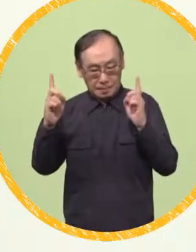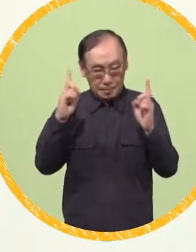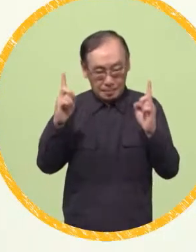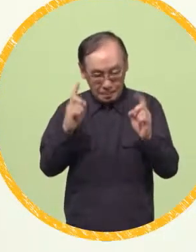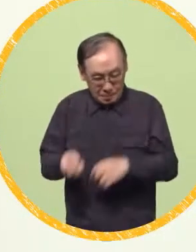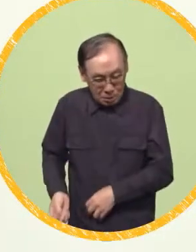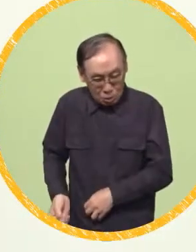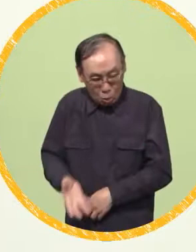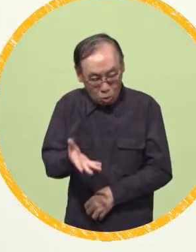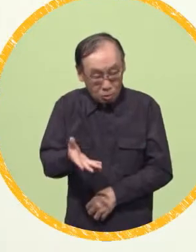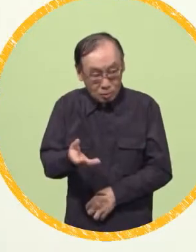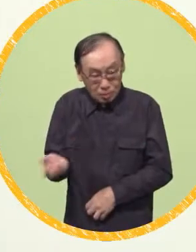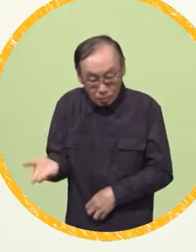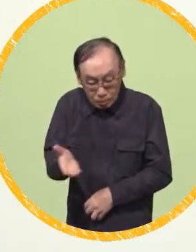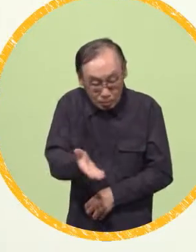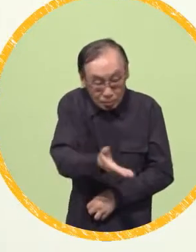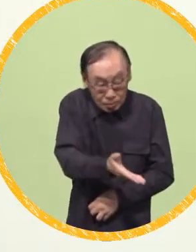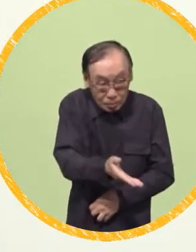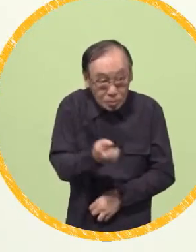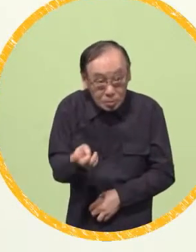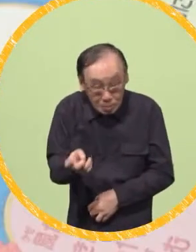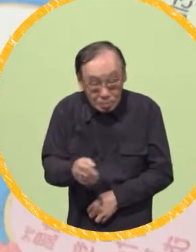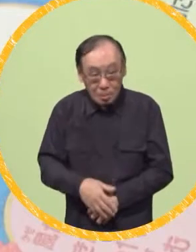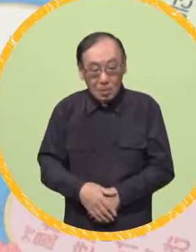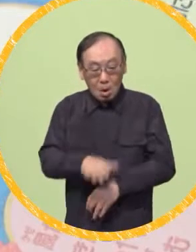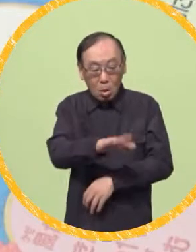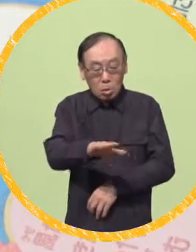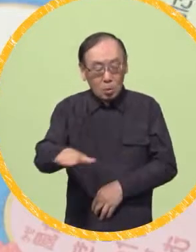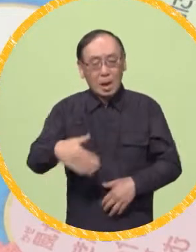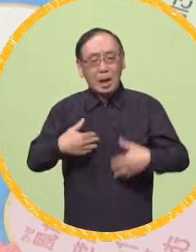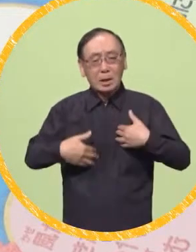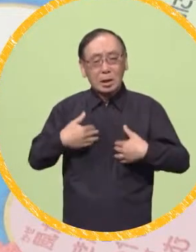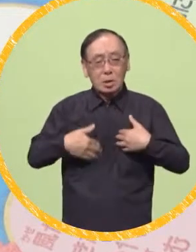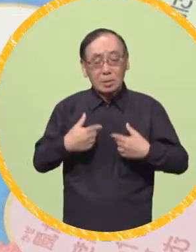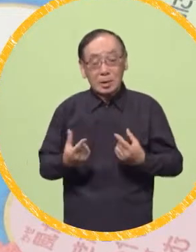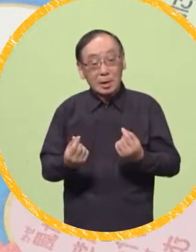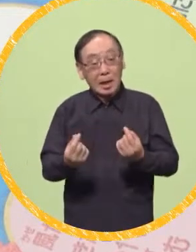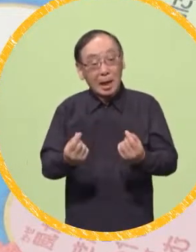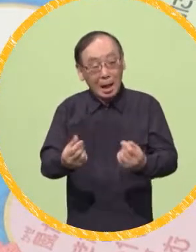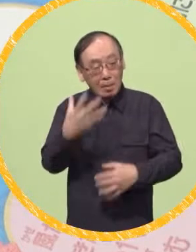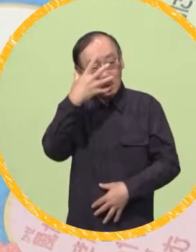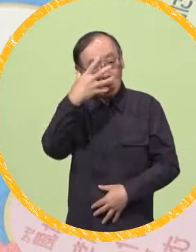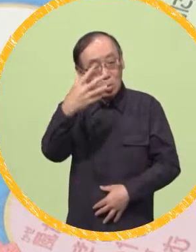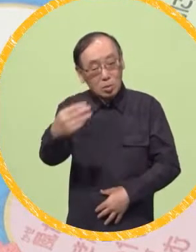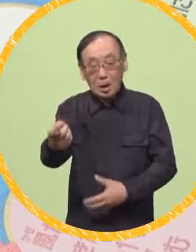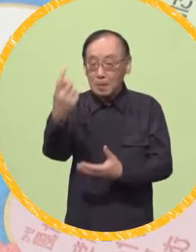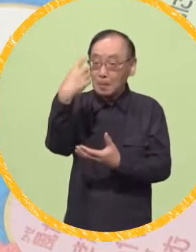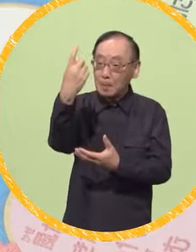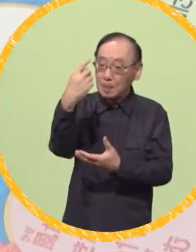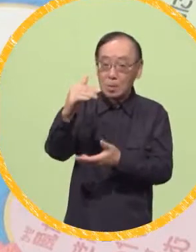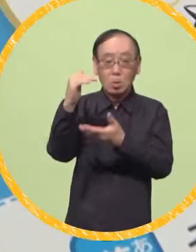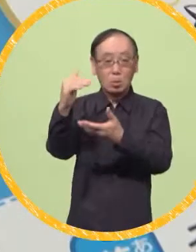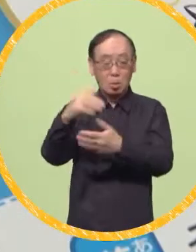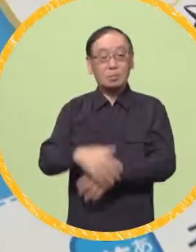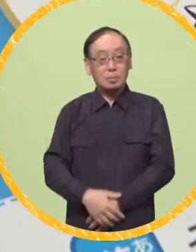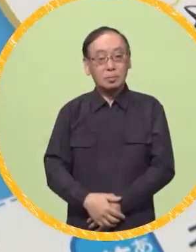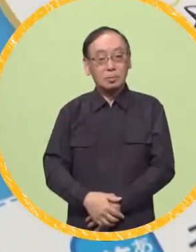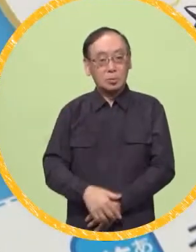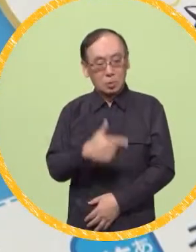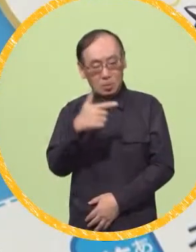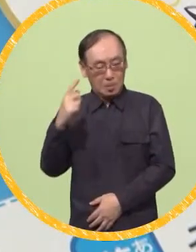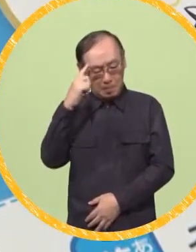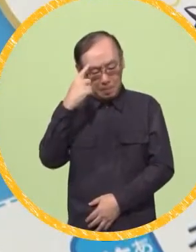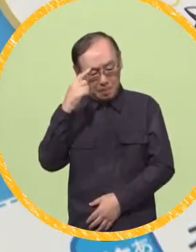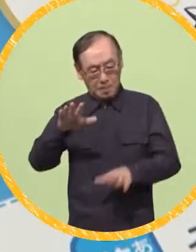セーリングすごろくコンセプトは子どもたちが楽しみながらその魅力はを学べるかと制作過程でも多いに